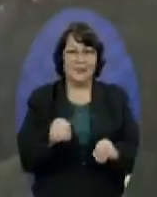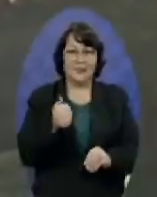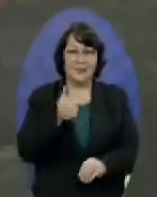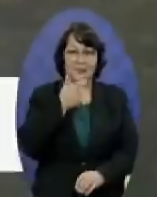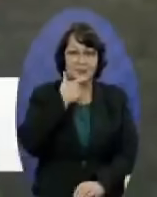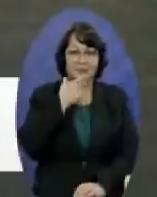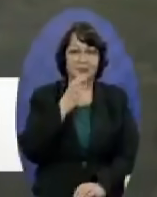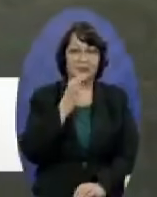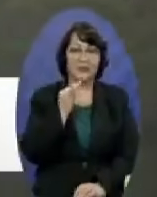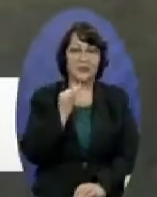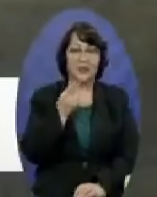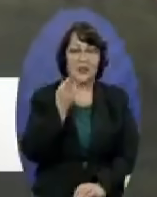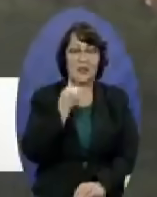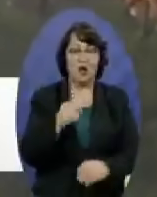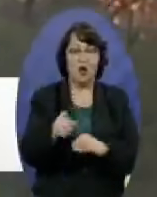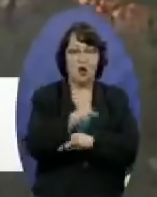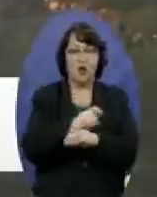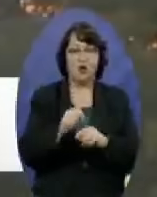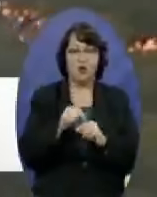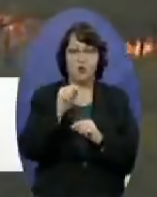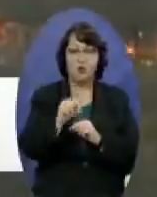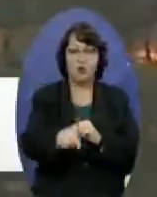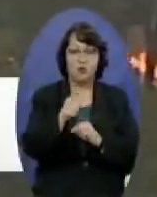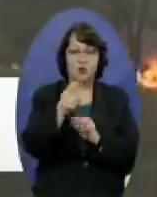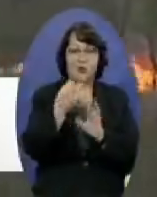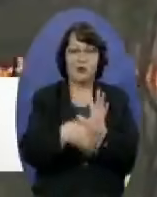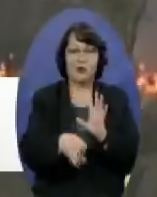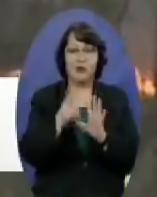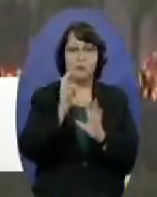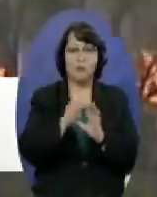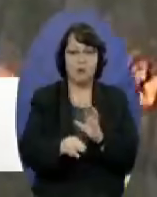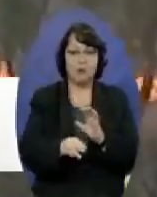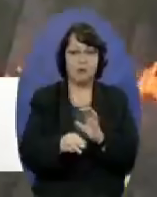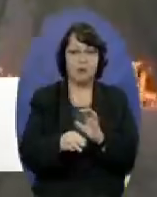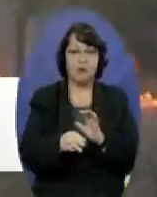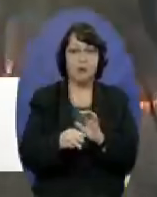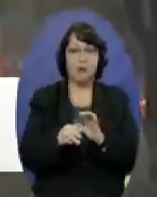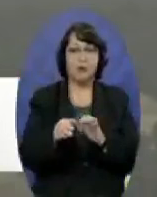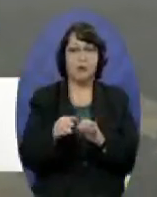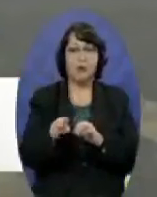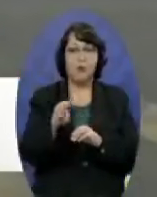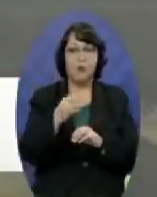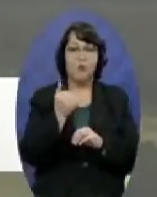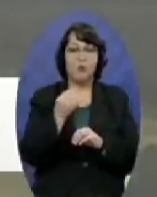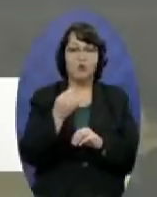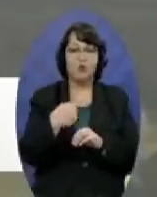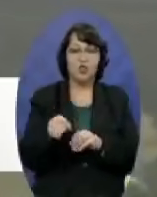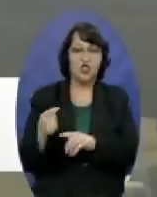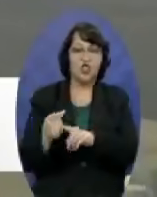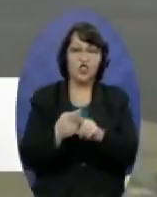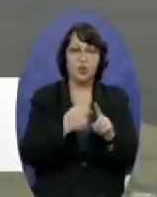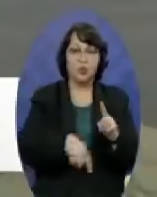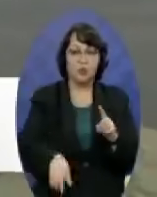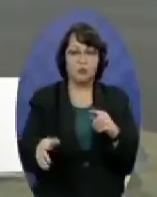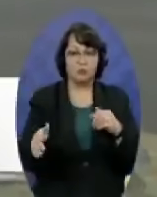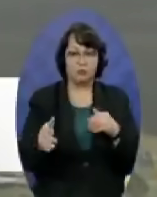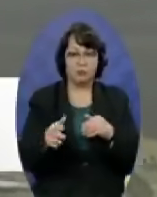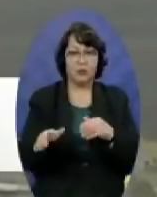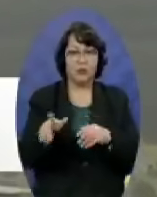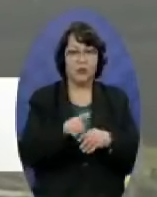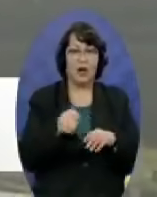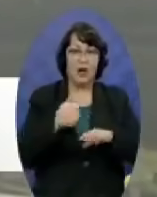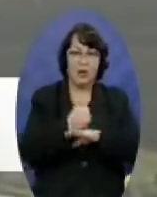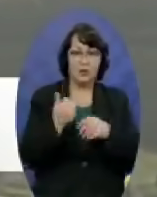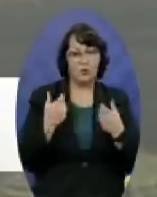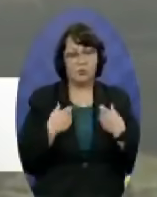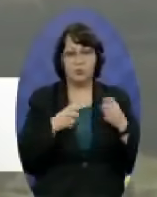Сидней хотоос өмнө зүгт 180 км-ийн зайд орших Шолхевенэс мужийн хил хүртлэх газар нутаг жуулчдын хувьд